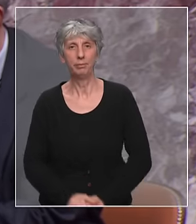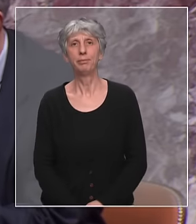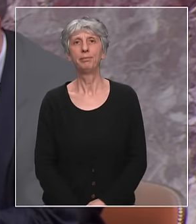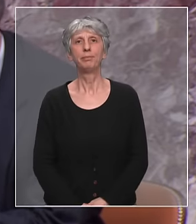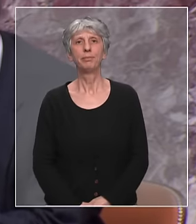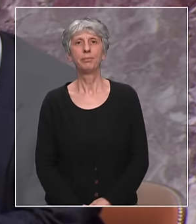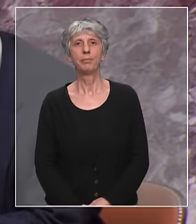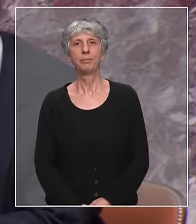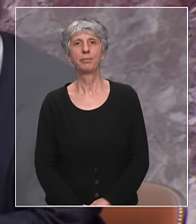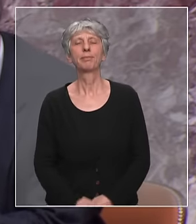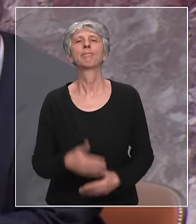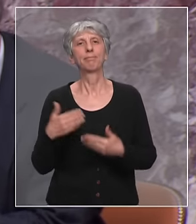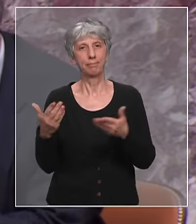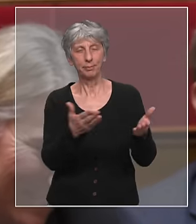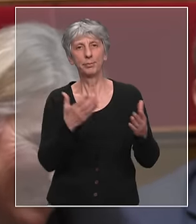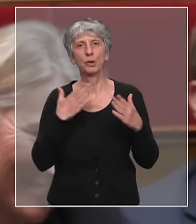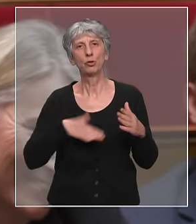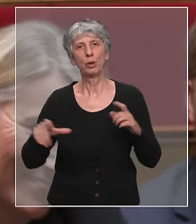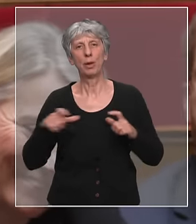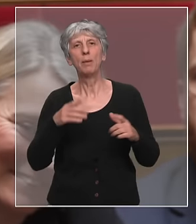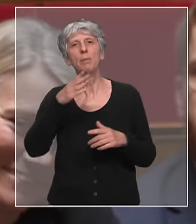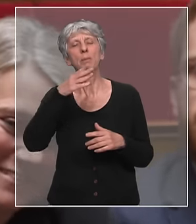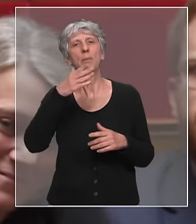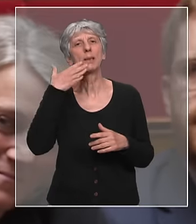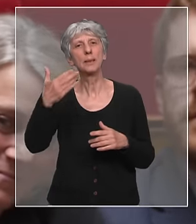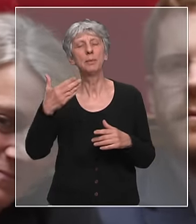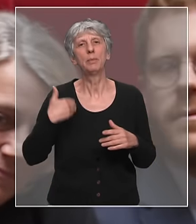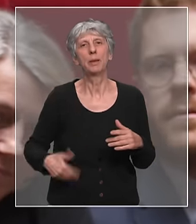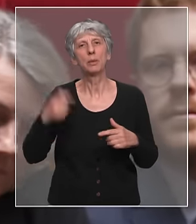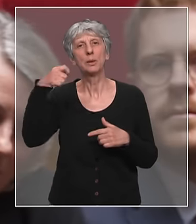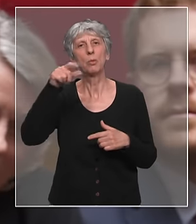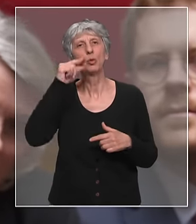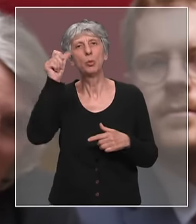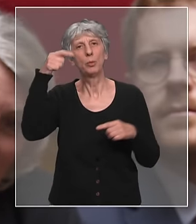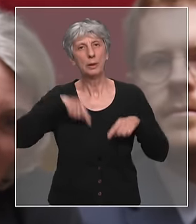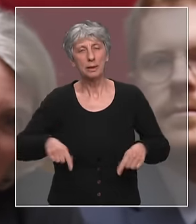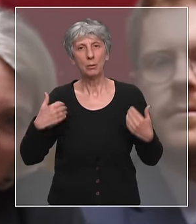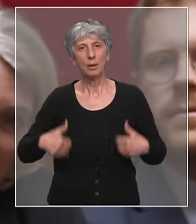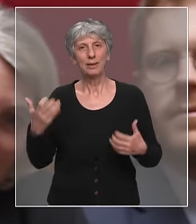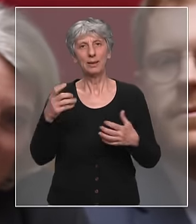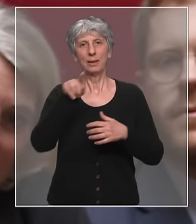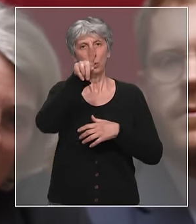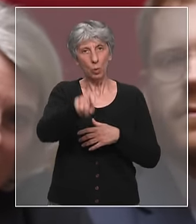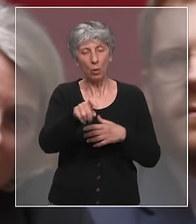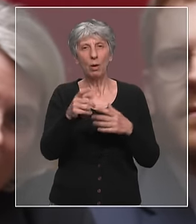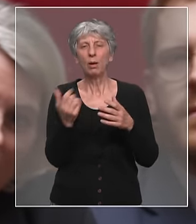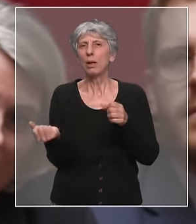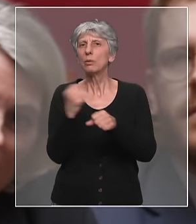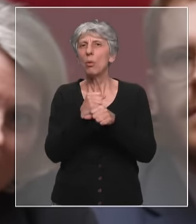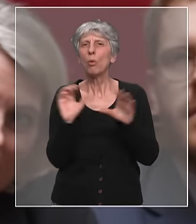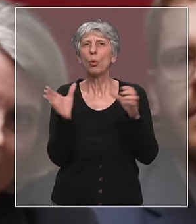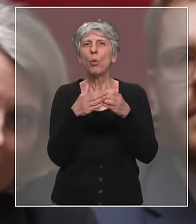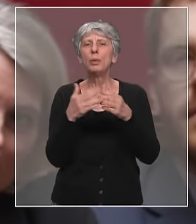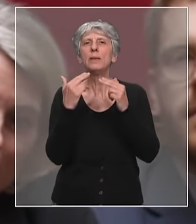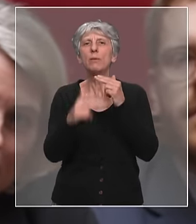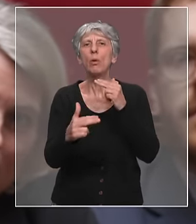Allez-y, ma chère collègue. Merci, madame la présidente. Monsieur le Premier ministre, je souhaitais vous interroger sur la mise en œuvre des groupes de niveau en français et mathématiques à